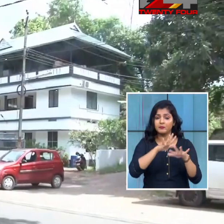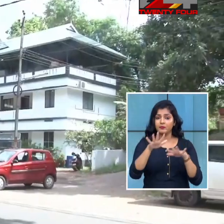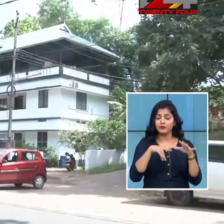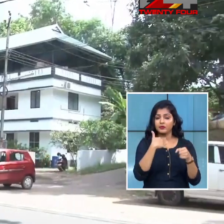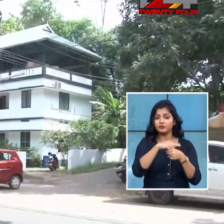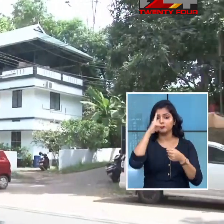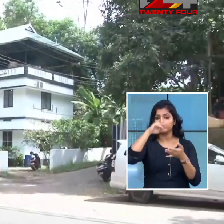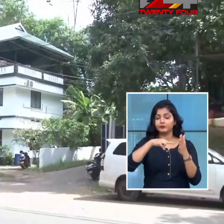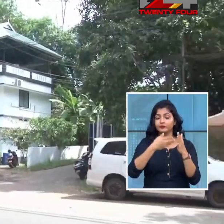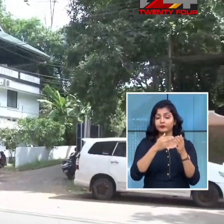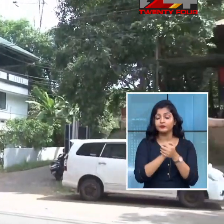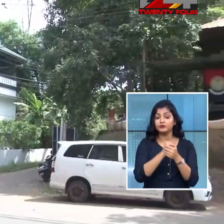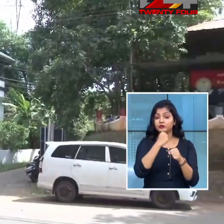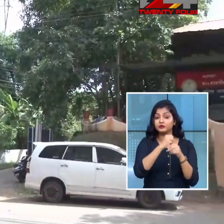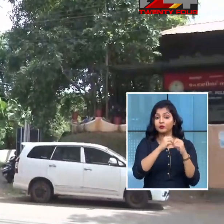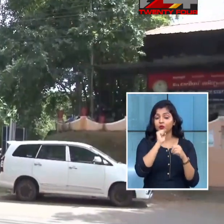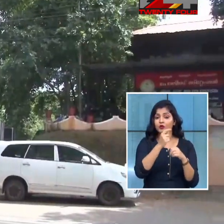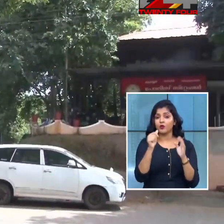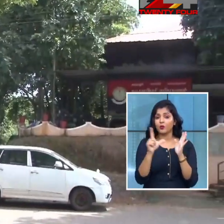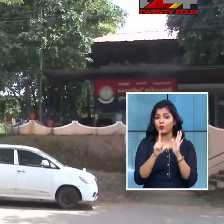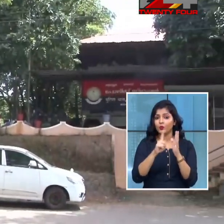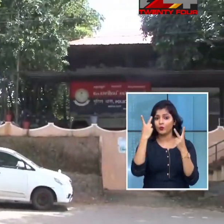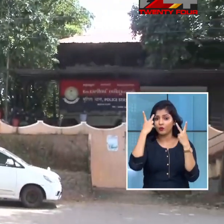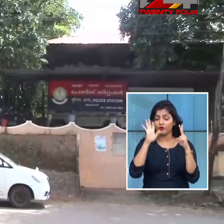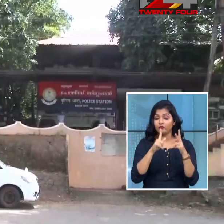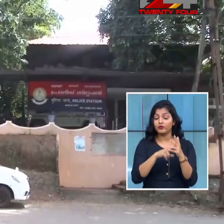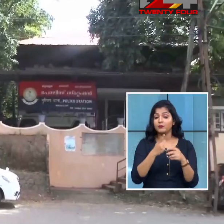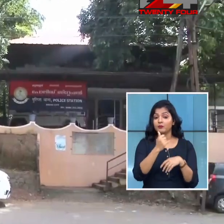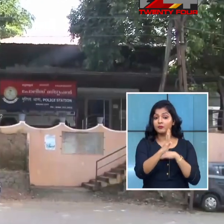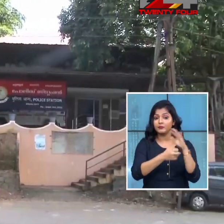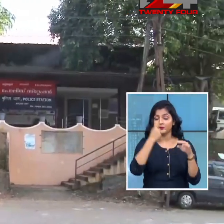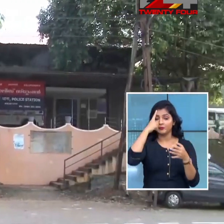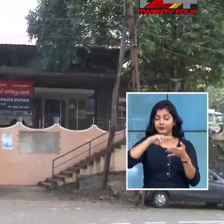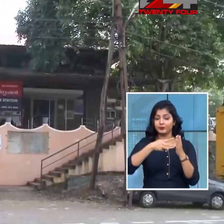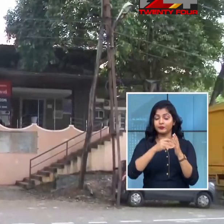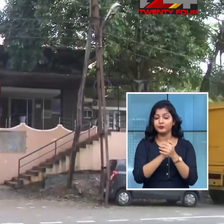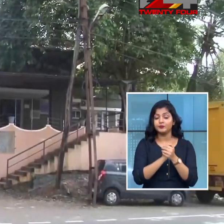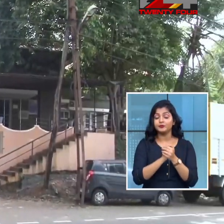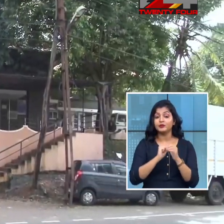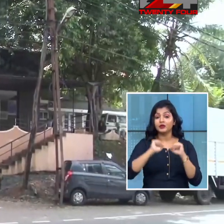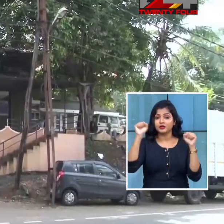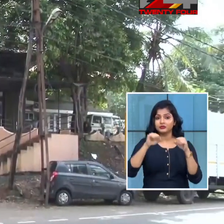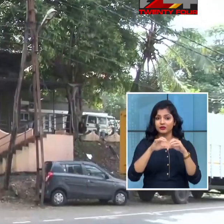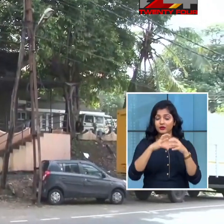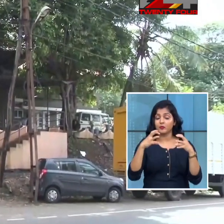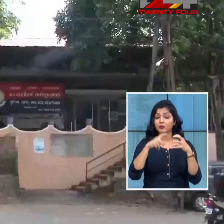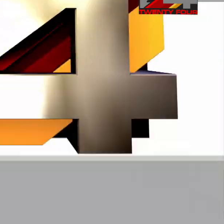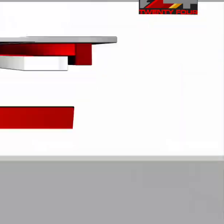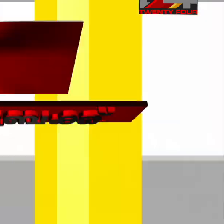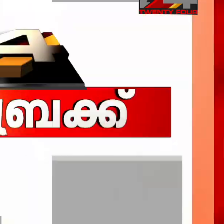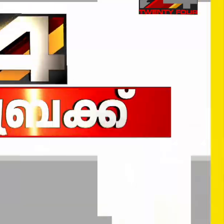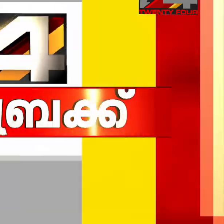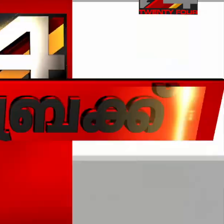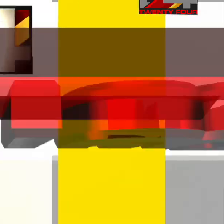അതും ഈ ഗിരീഷ് ബാബുവിന്റെ കടങ്ങൾ തീർക്കാൻ വേണ്ടിയാണ് ഈ പണത്തിന് വേണ്ടി ഈ കൊലപാതകം നടത്തിയത്. ഡംബിൾ ഉപയോഗിച്ച് ഇടിച്ചു കൊലപ്പെടുത്തുകയായിരുന്നു. പ്രതിയുമായി